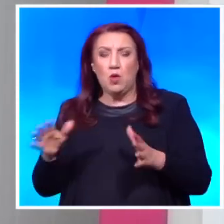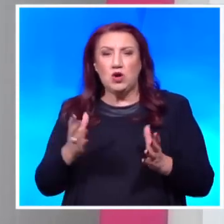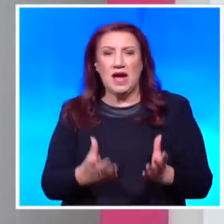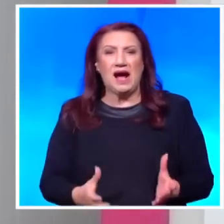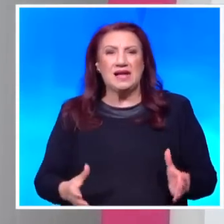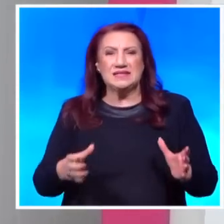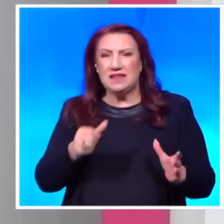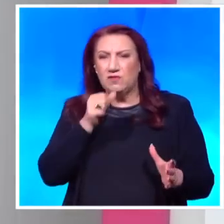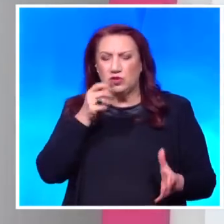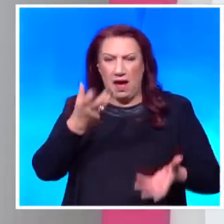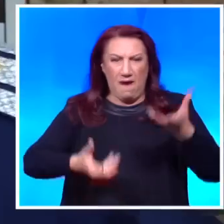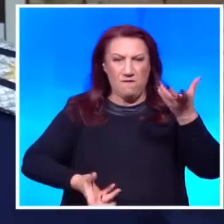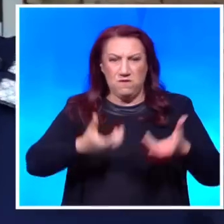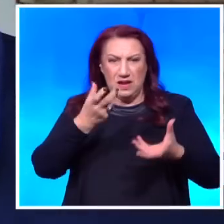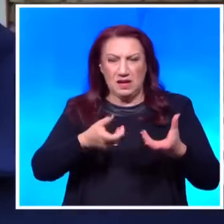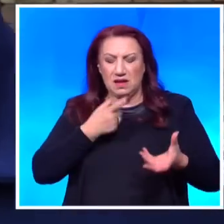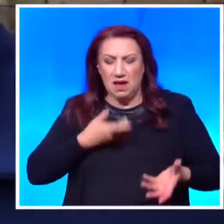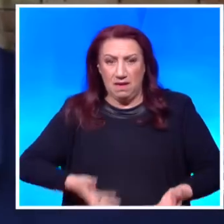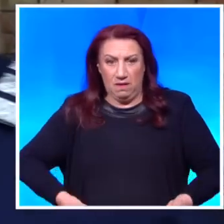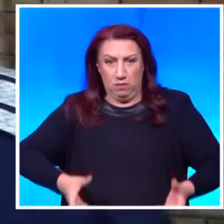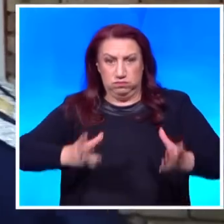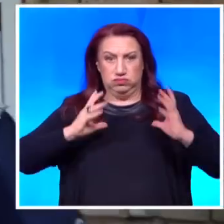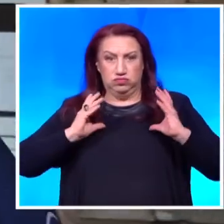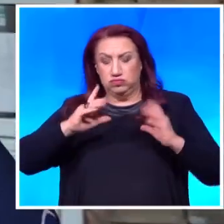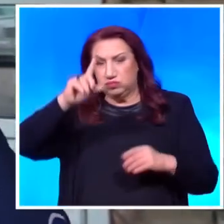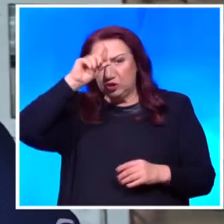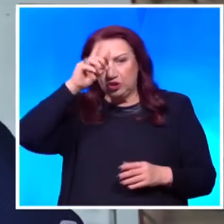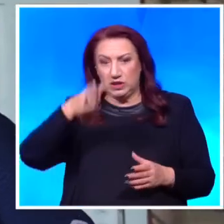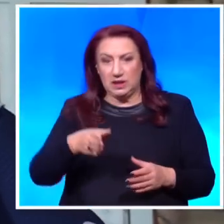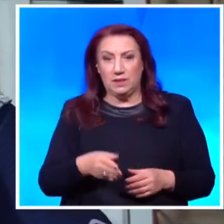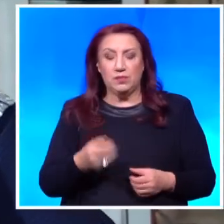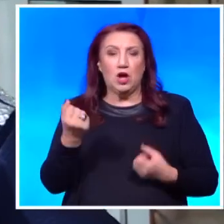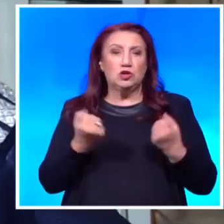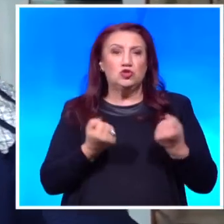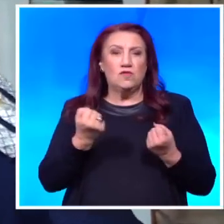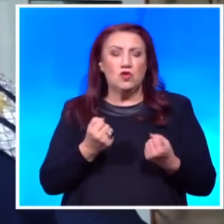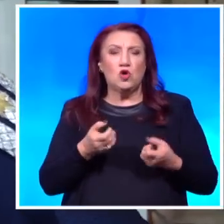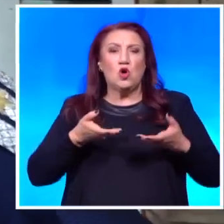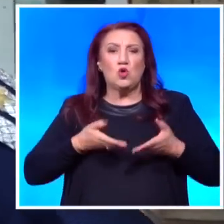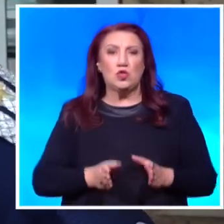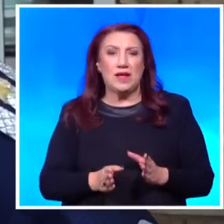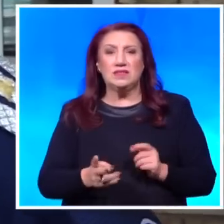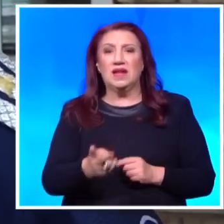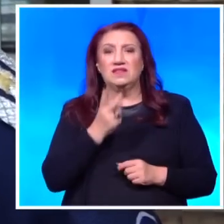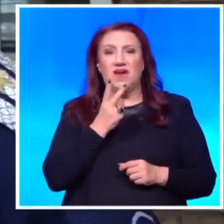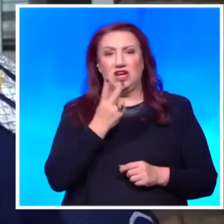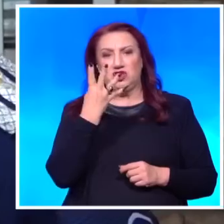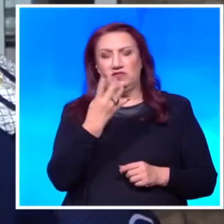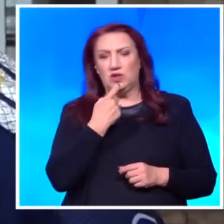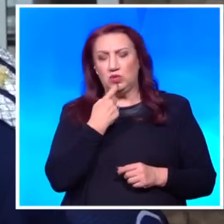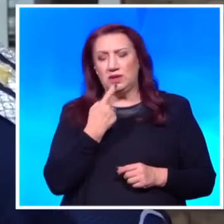залял жената. Шофьора, млад водач, роден 2004 година, с едногодишен